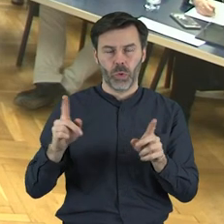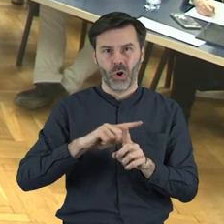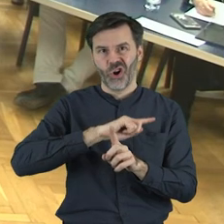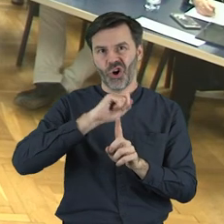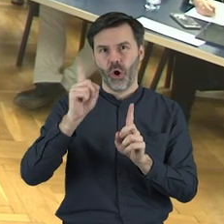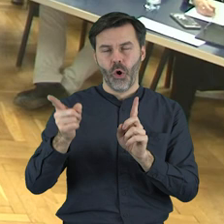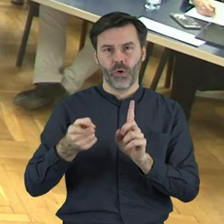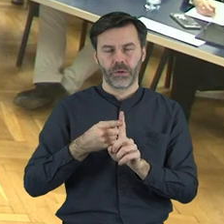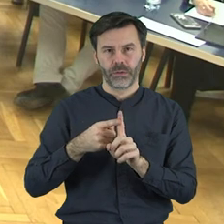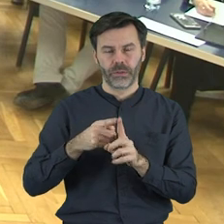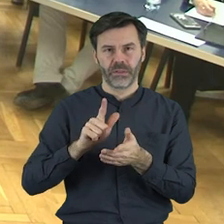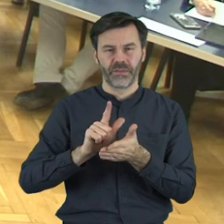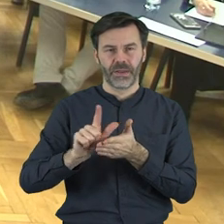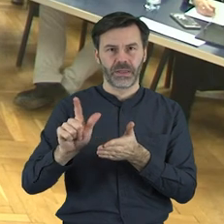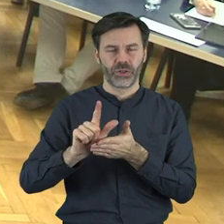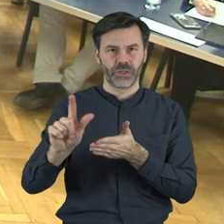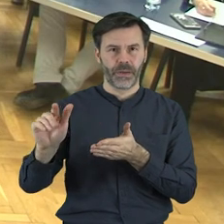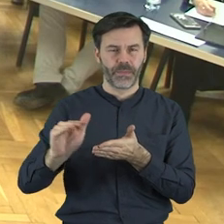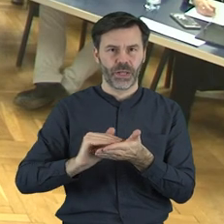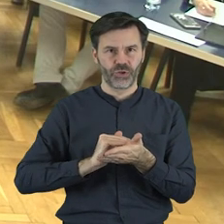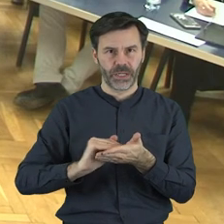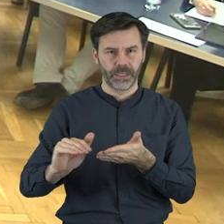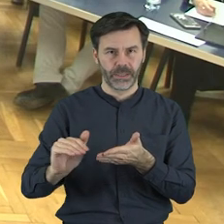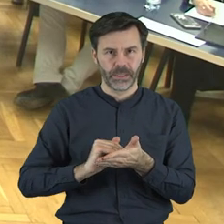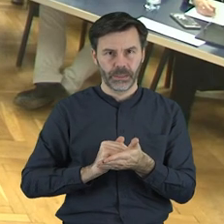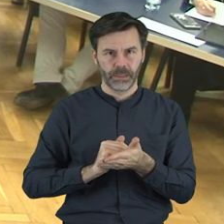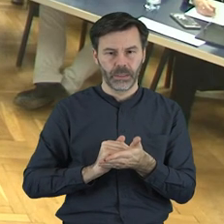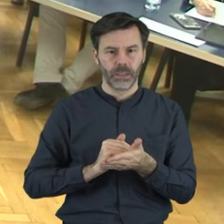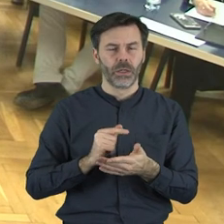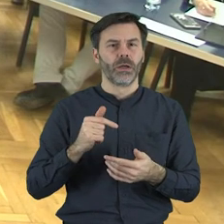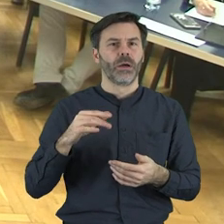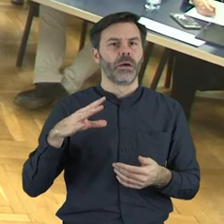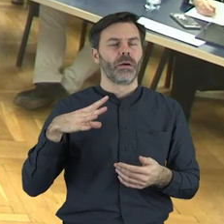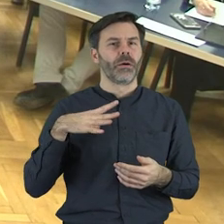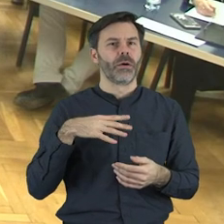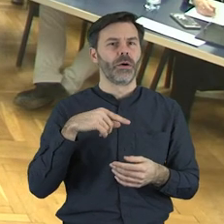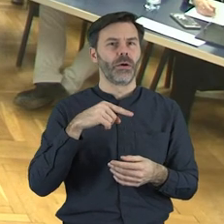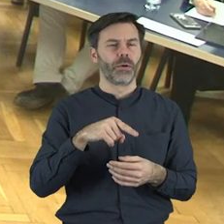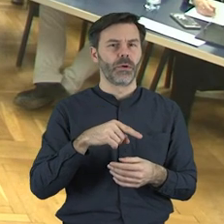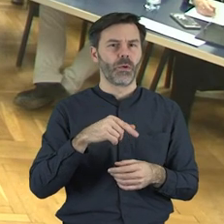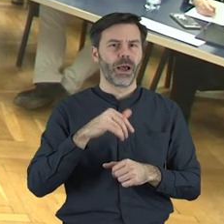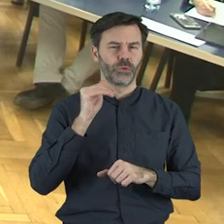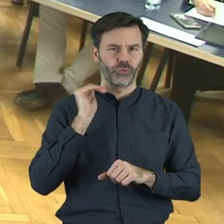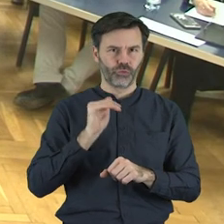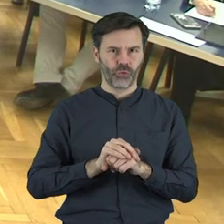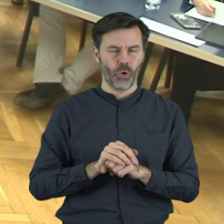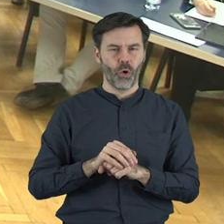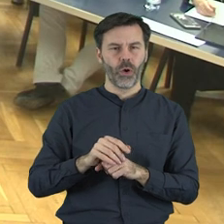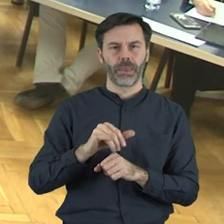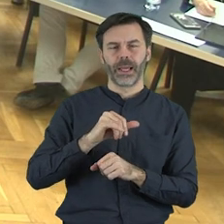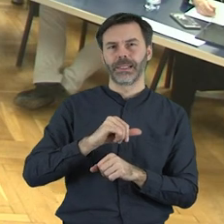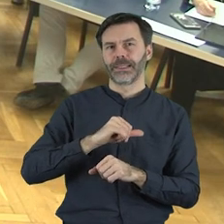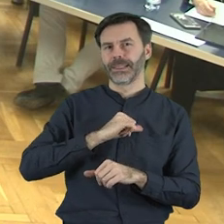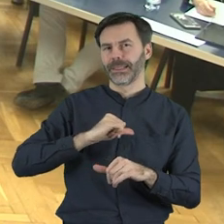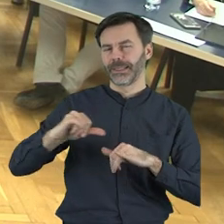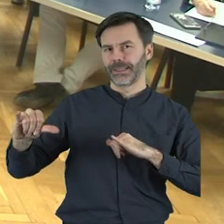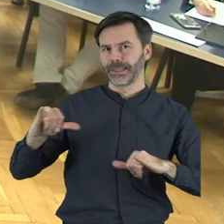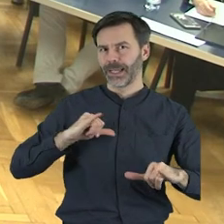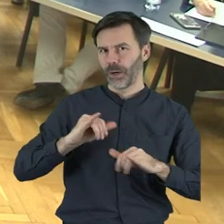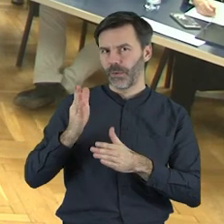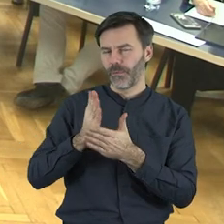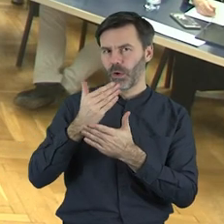została potwierdzona przez Zarząd Województwa. Chcielibyśmy usłyszeć, jakie